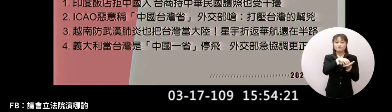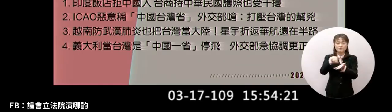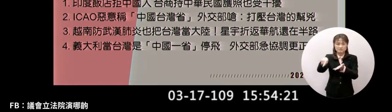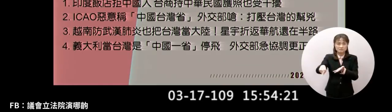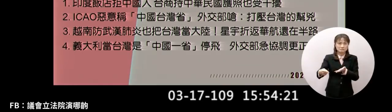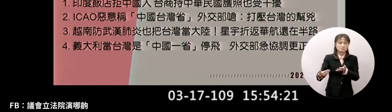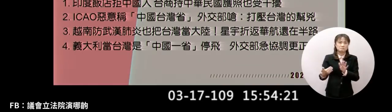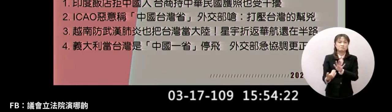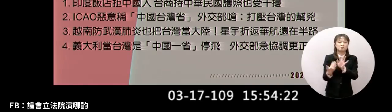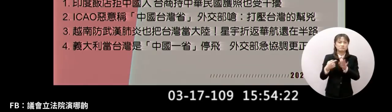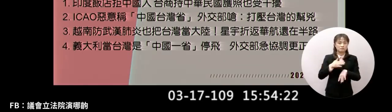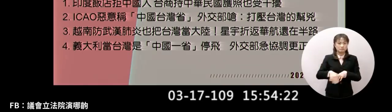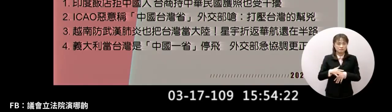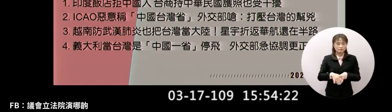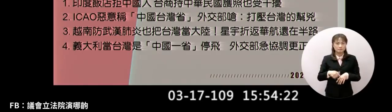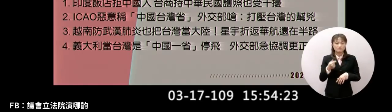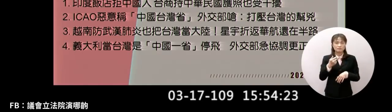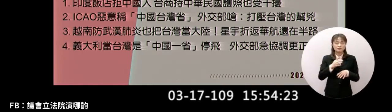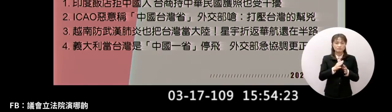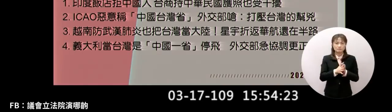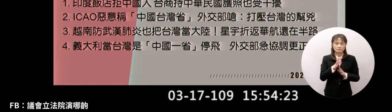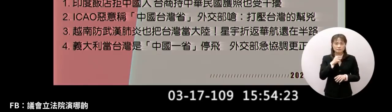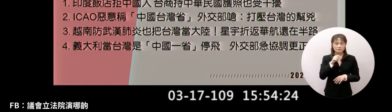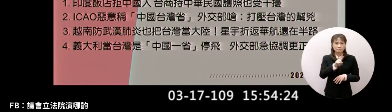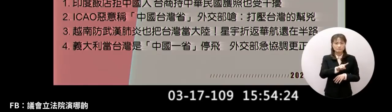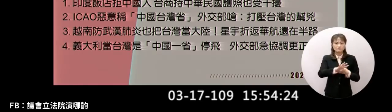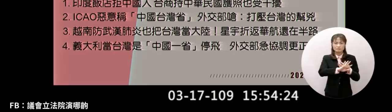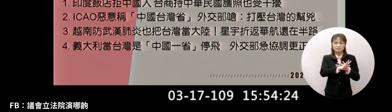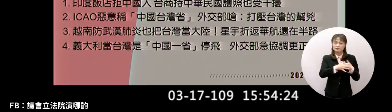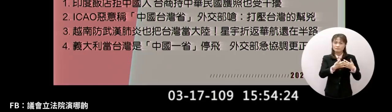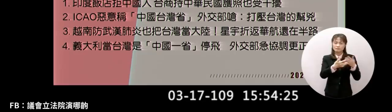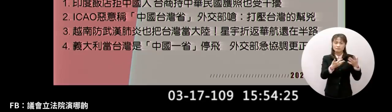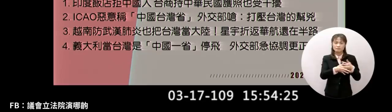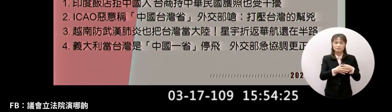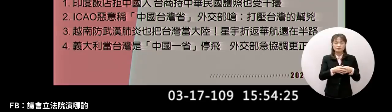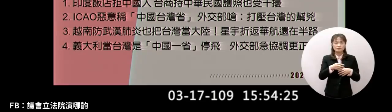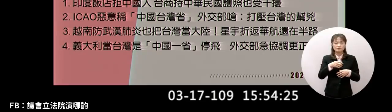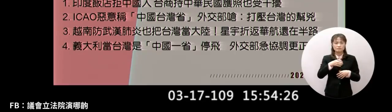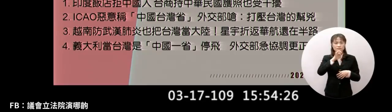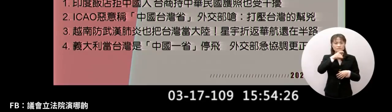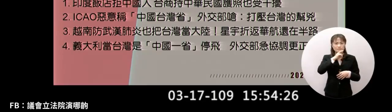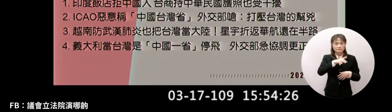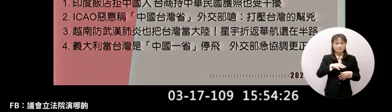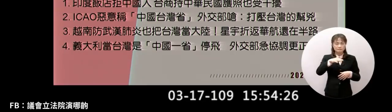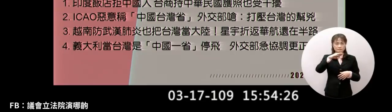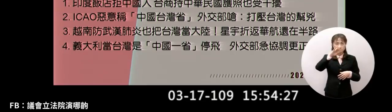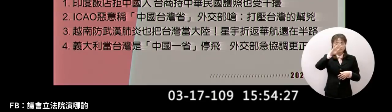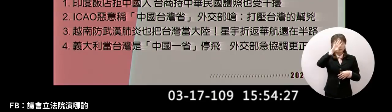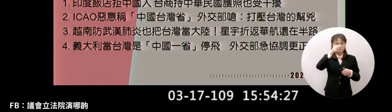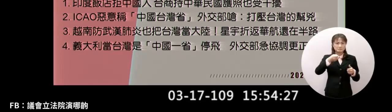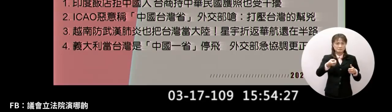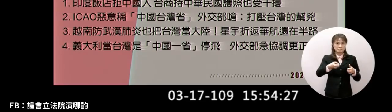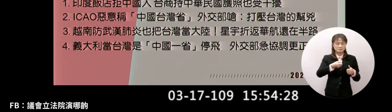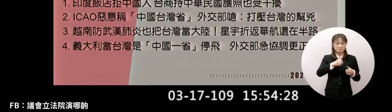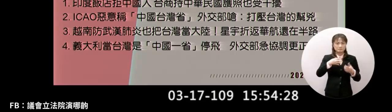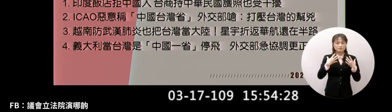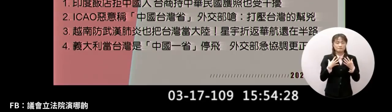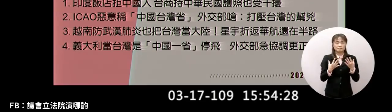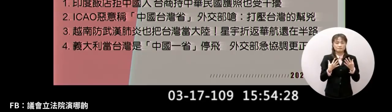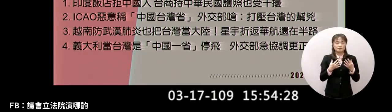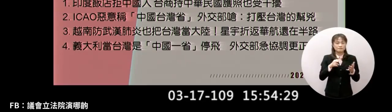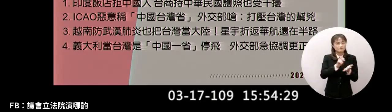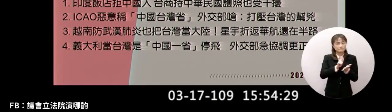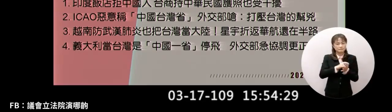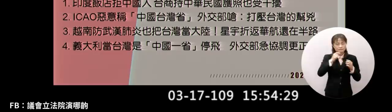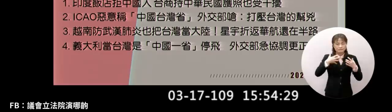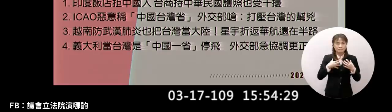说中国台湾省外交部呛打压台湾的帮凶，什么越南防武汉肺炎啦、啊，也把台湾当大陆，然后怎样怎样怎样，意